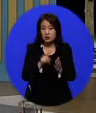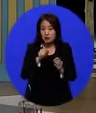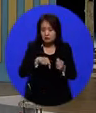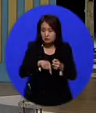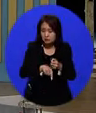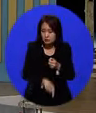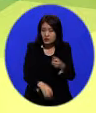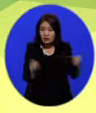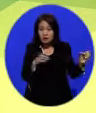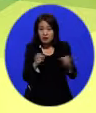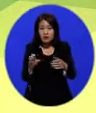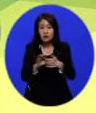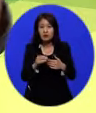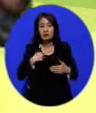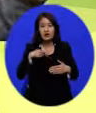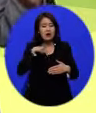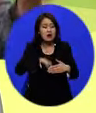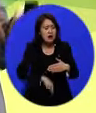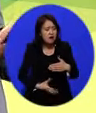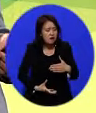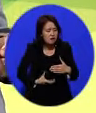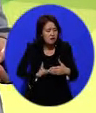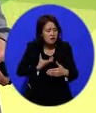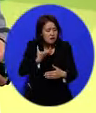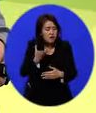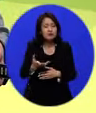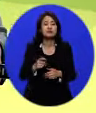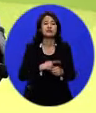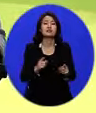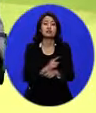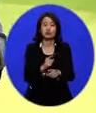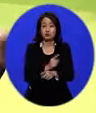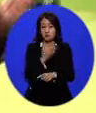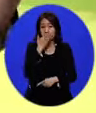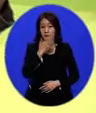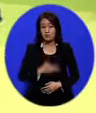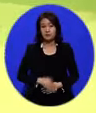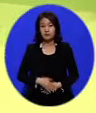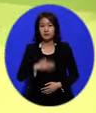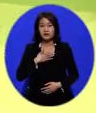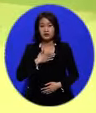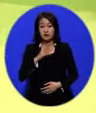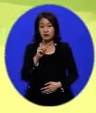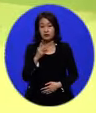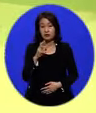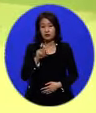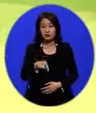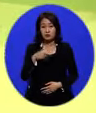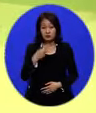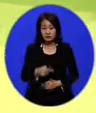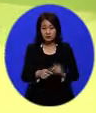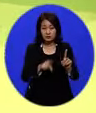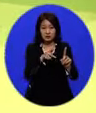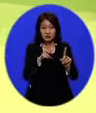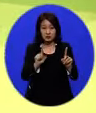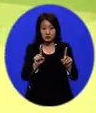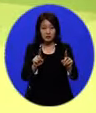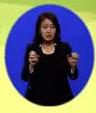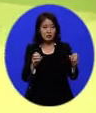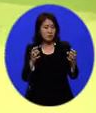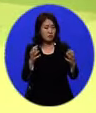깊게 얘기를 나누면요. 내 안에 모든 것들이 올라오면서 힐링이 돼요. 제가 탈무드 이야기 가지고 아이들을 1대1 상담을 참